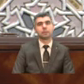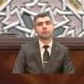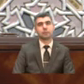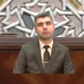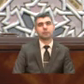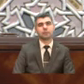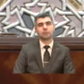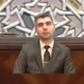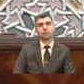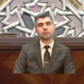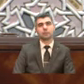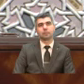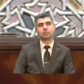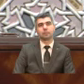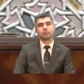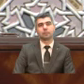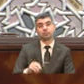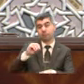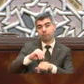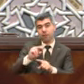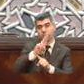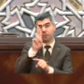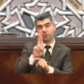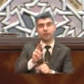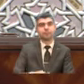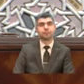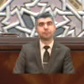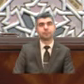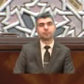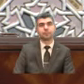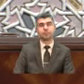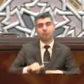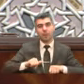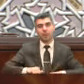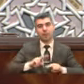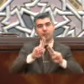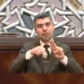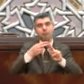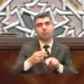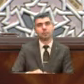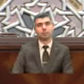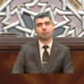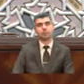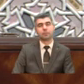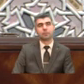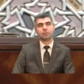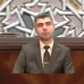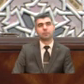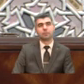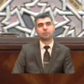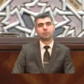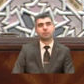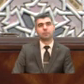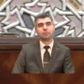شكرا. هل من تعقيب اضافي؟ كلمه للسيد الوزير للرد على التعقيبات.